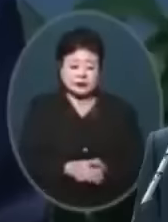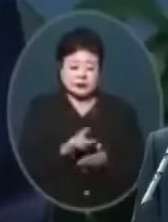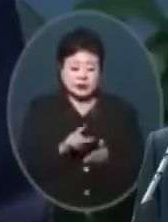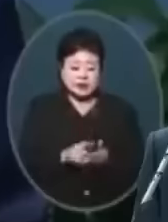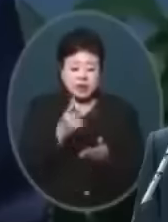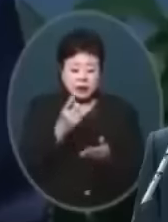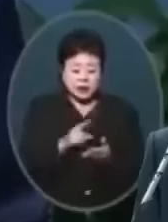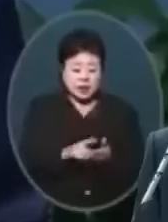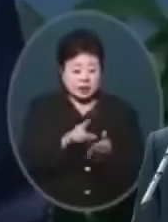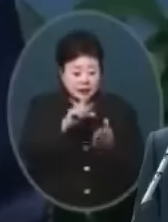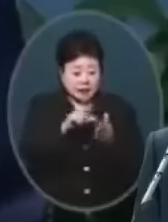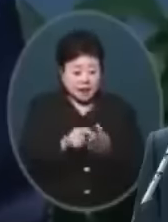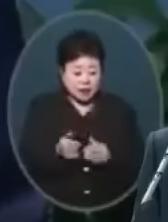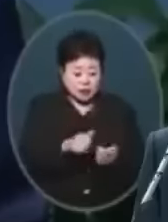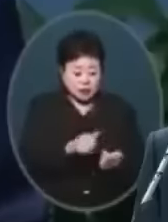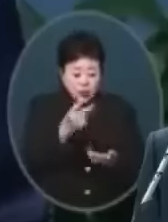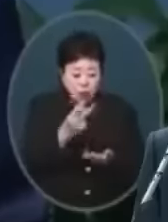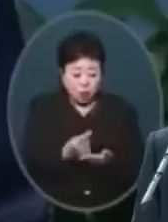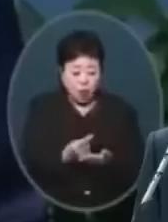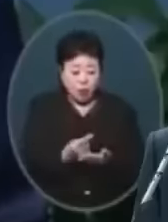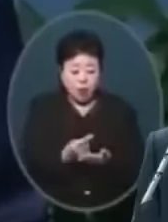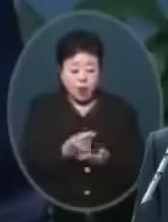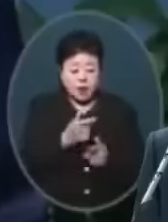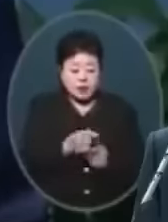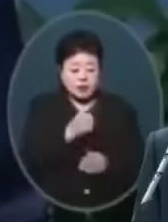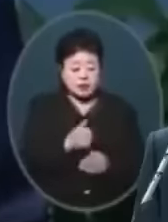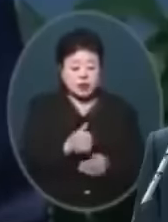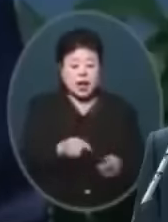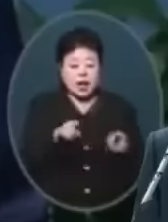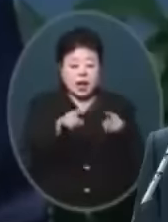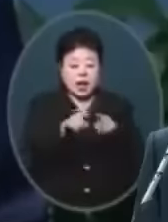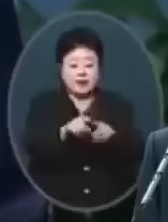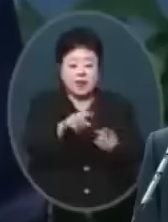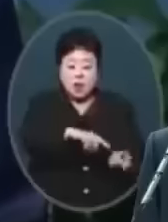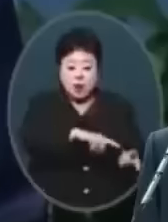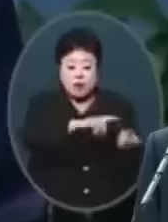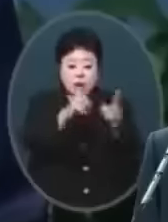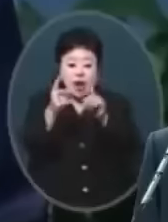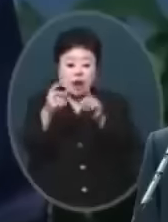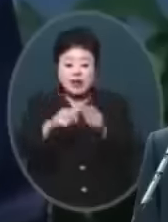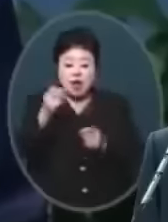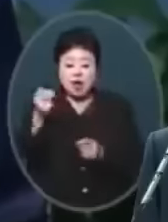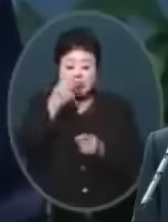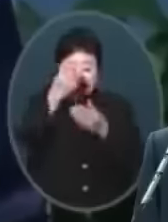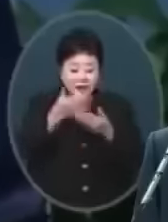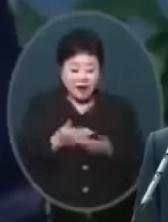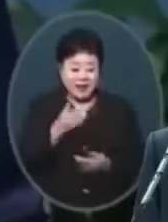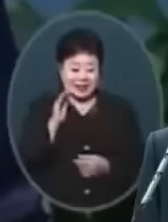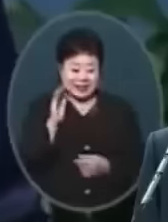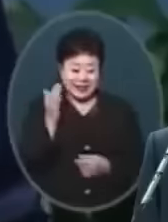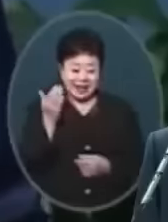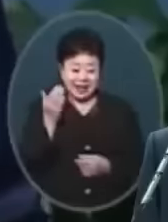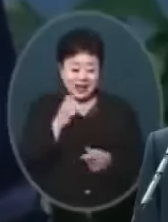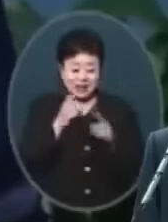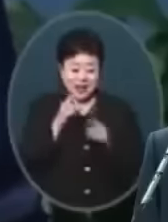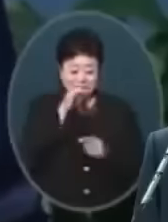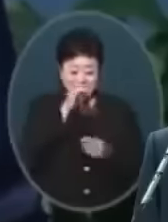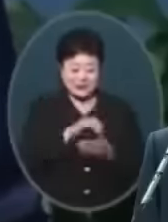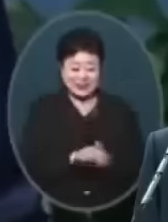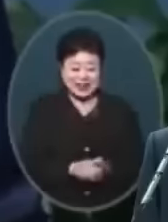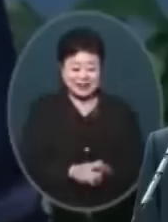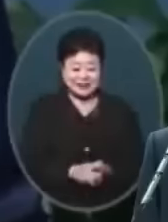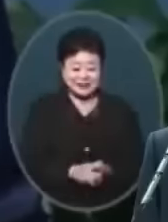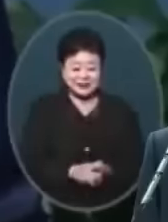시간이 오면 죽음이 오자 예수 그리스도와 함께 부활하고 영생을 얻게 된다고 그렇게 말할 수 있는